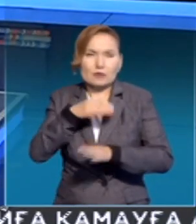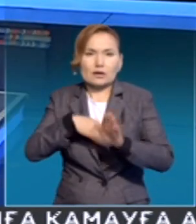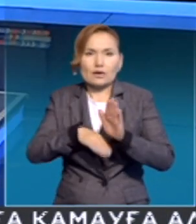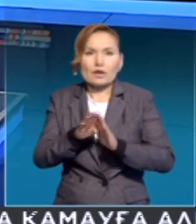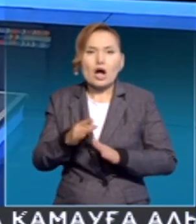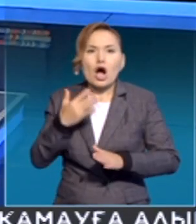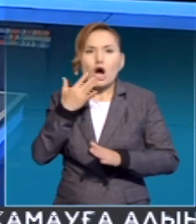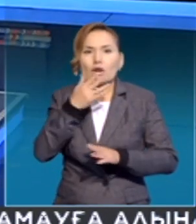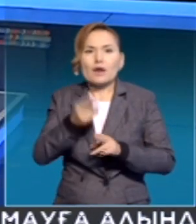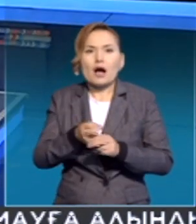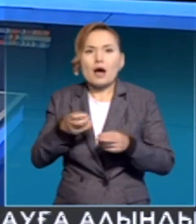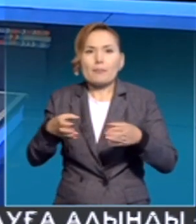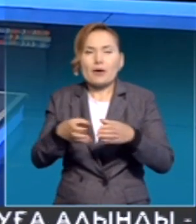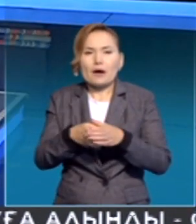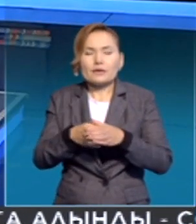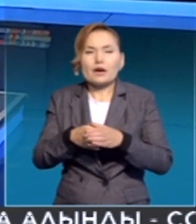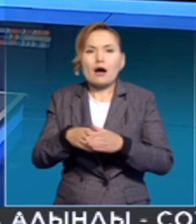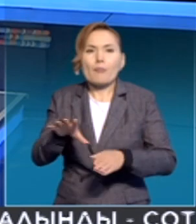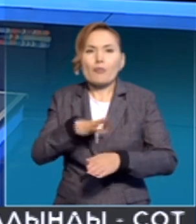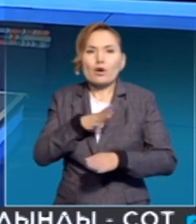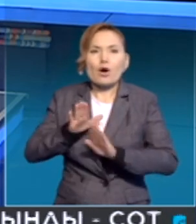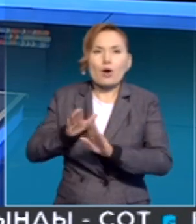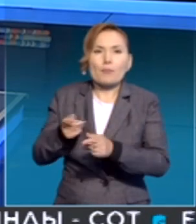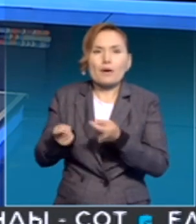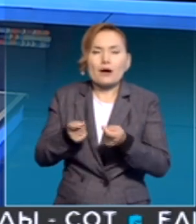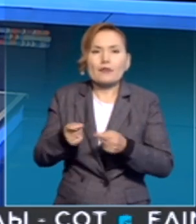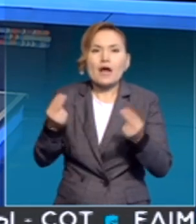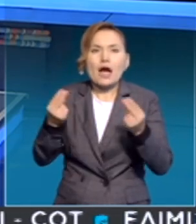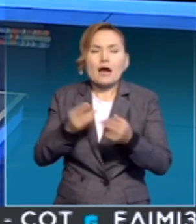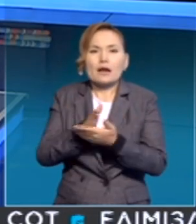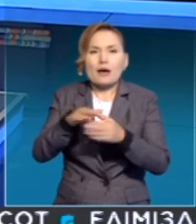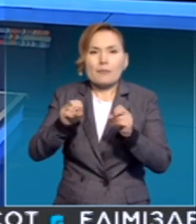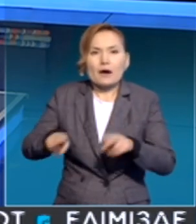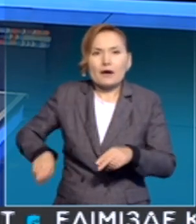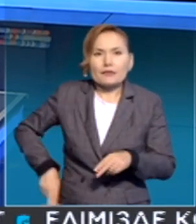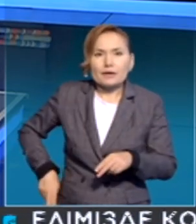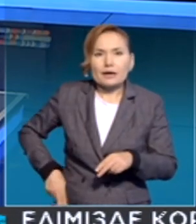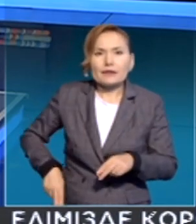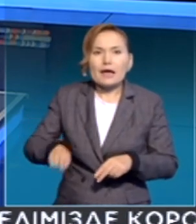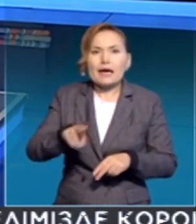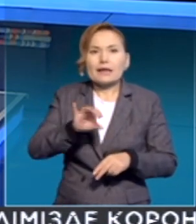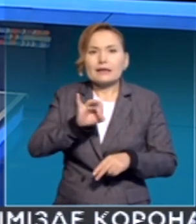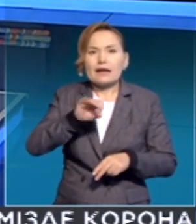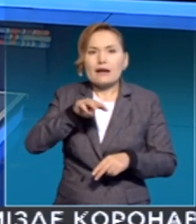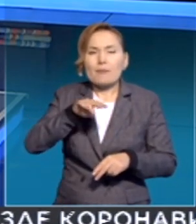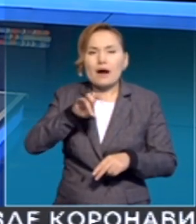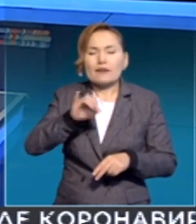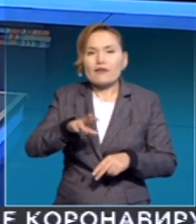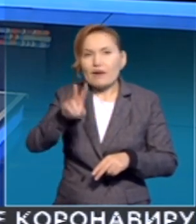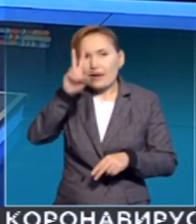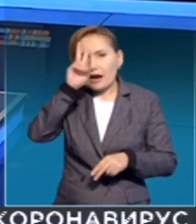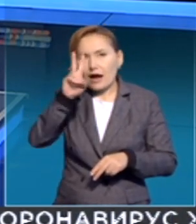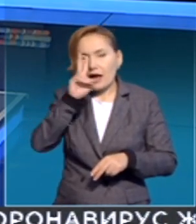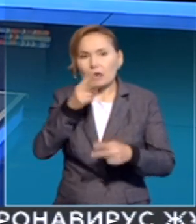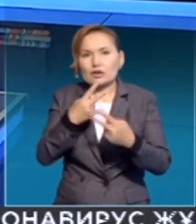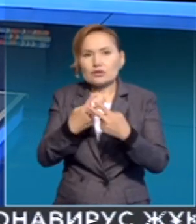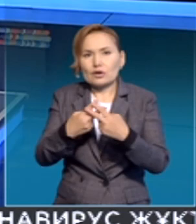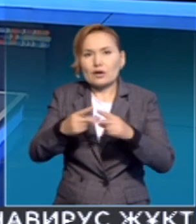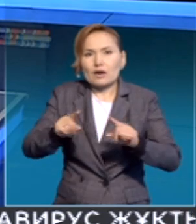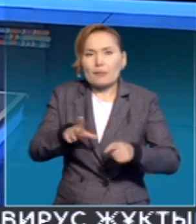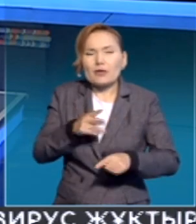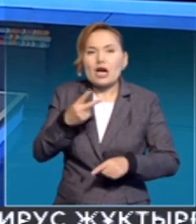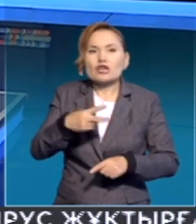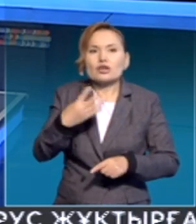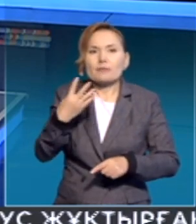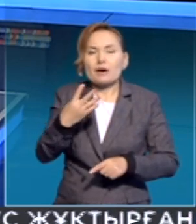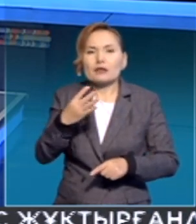Ұлттық қауіпсіздік комитеті төрағасының бұрынғы орынбасары шекара қызметінің директоры Дархан Ділманов 2 айға қамауға алынды. Алматы қаласы тергеу сотының 24-ші